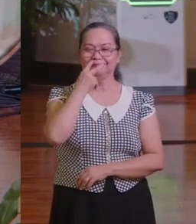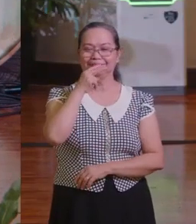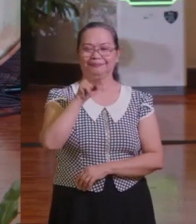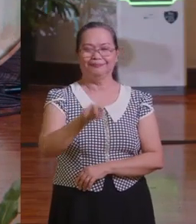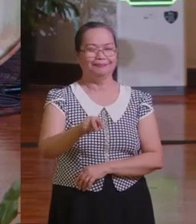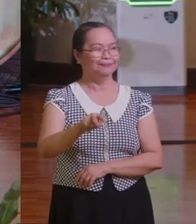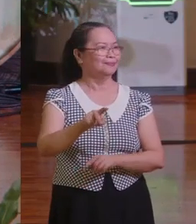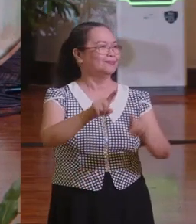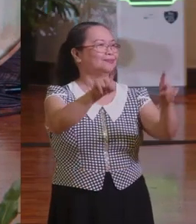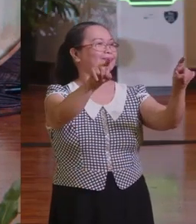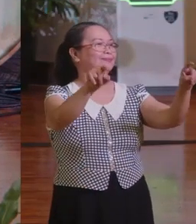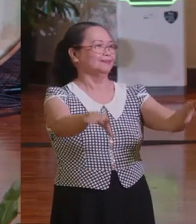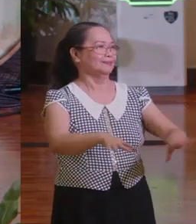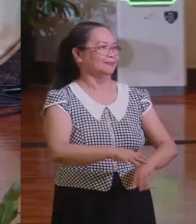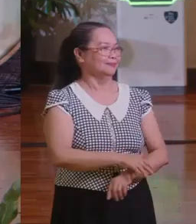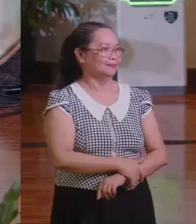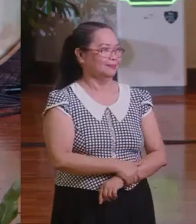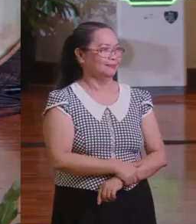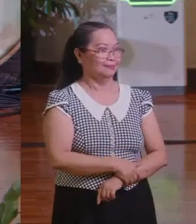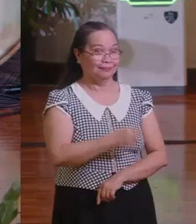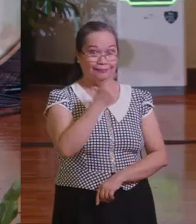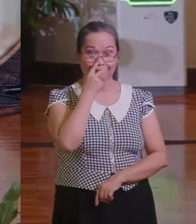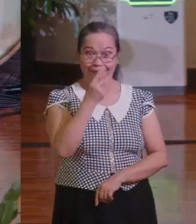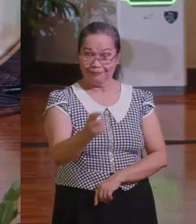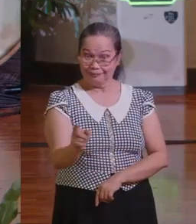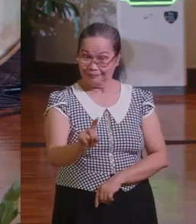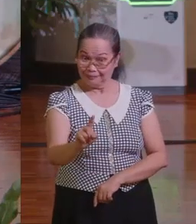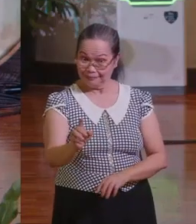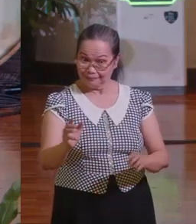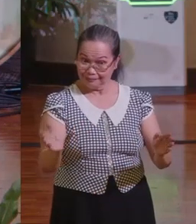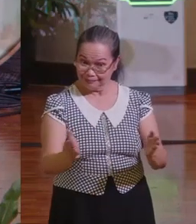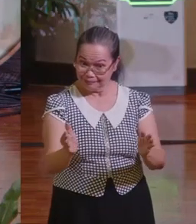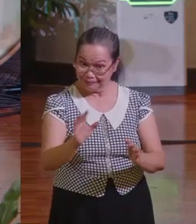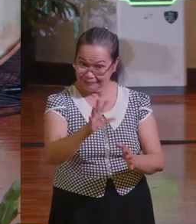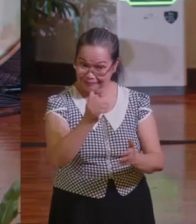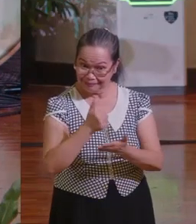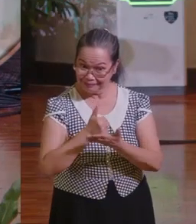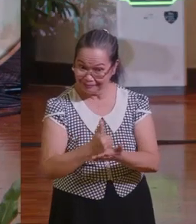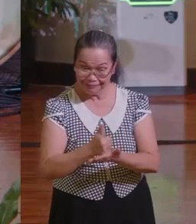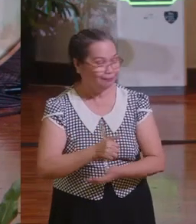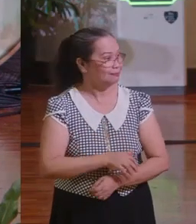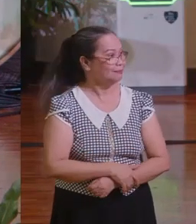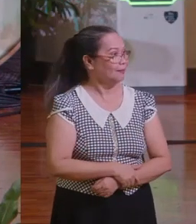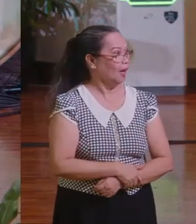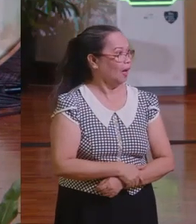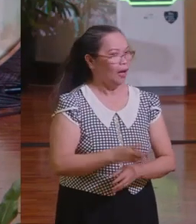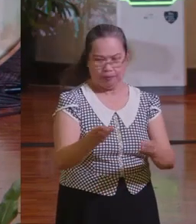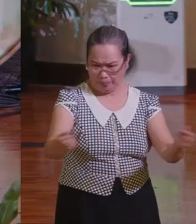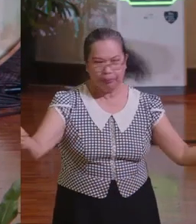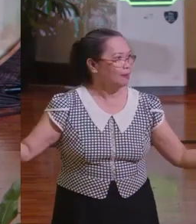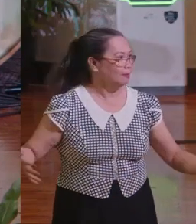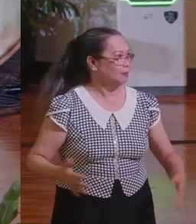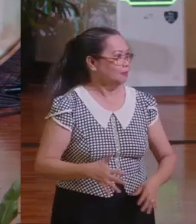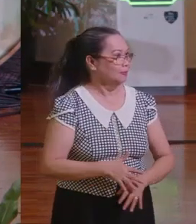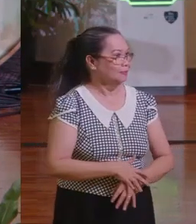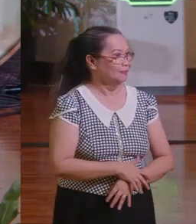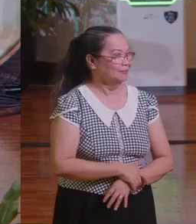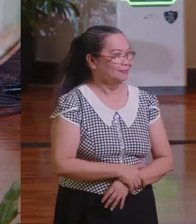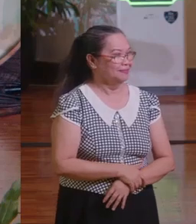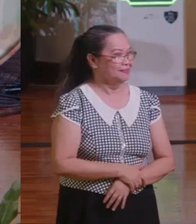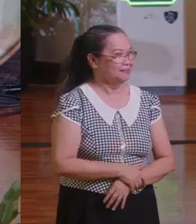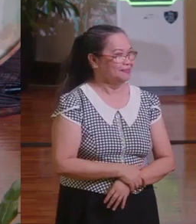ay susubukin at makikita ko ano ba talaga ang motivation nyo sa inyong pagtulong. Gusto nyo ba na lang ba